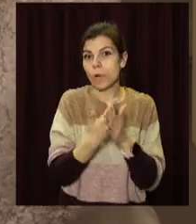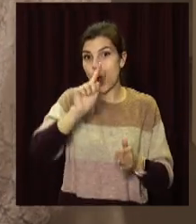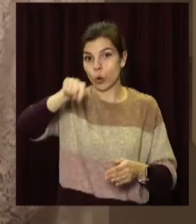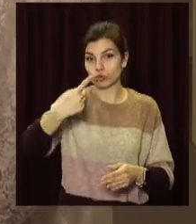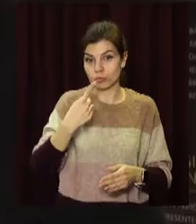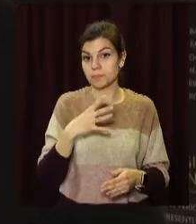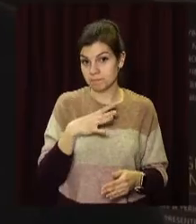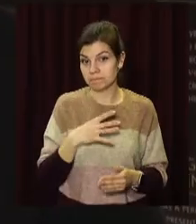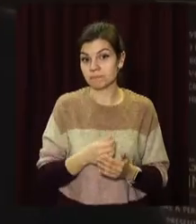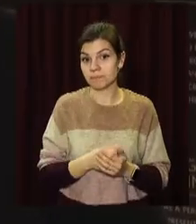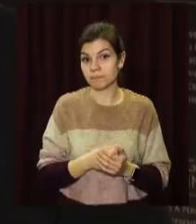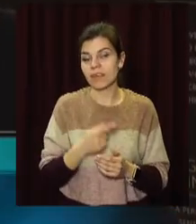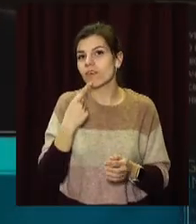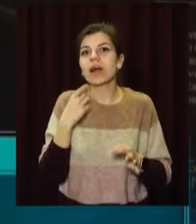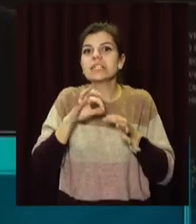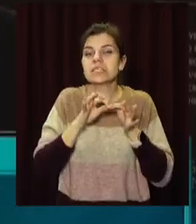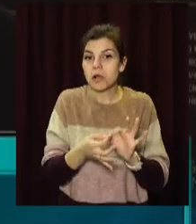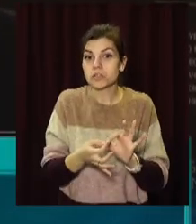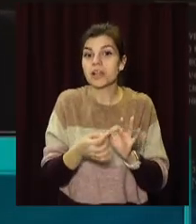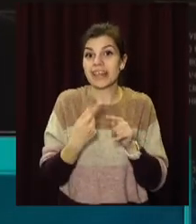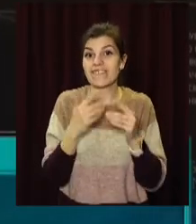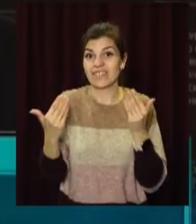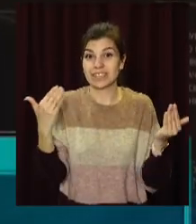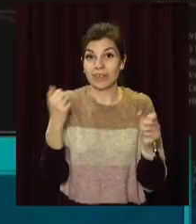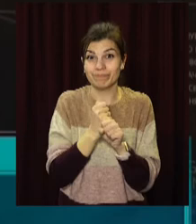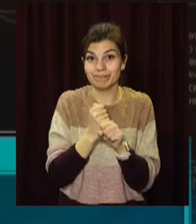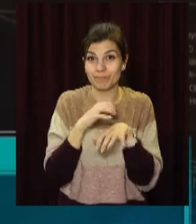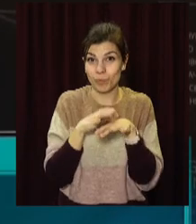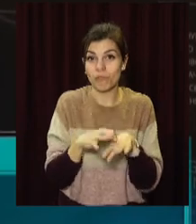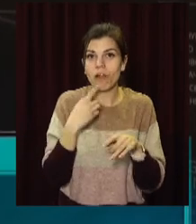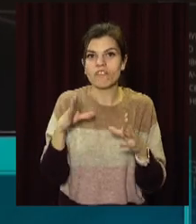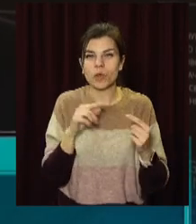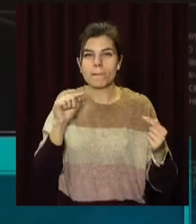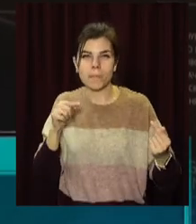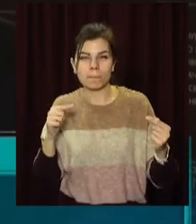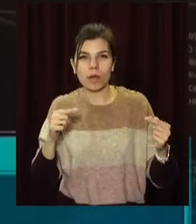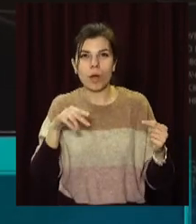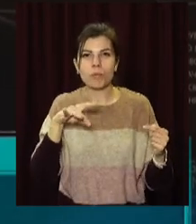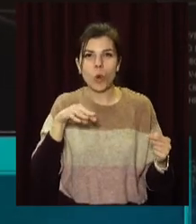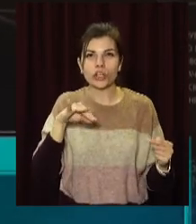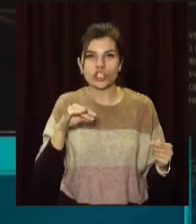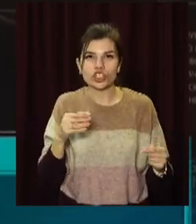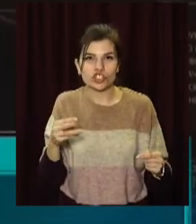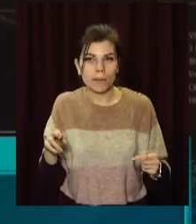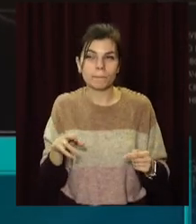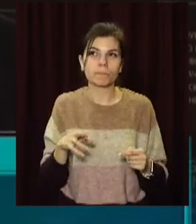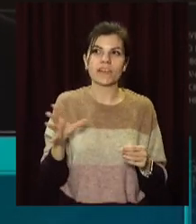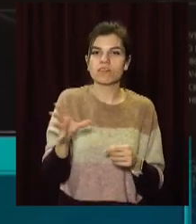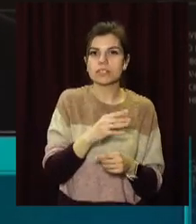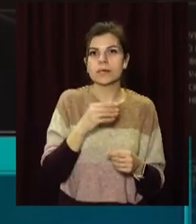годину. Найскладніше було всі протиріччя, всі версії,